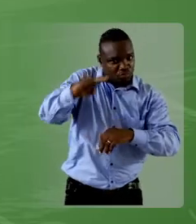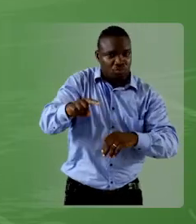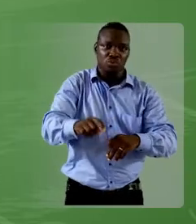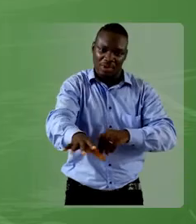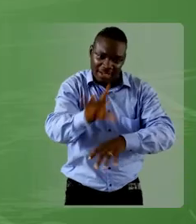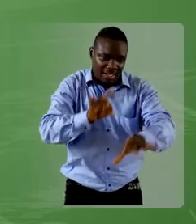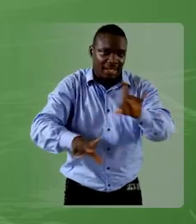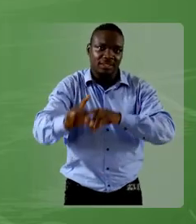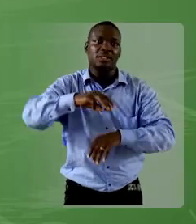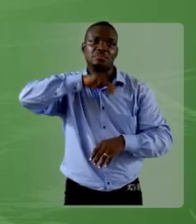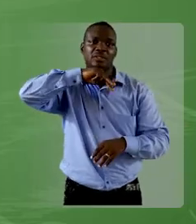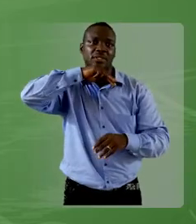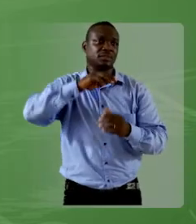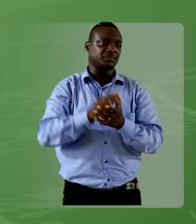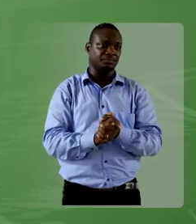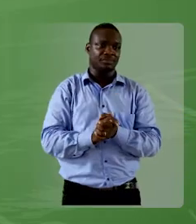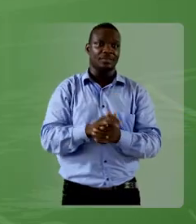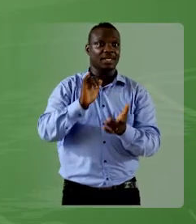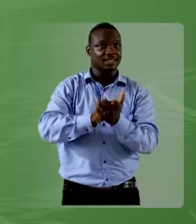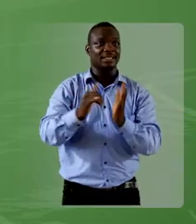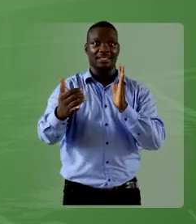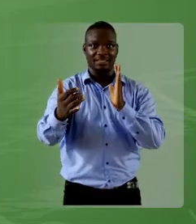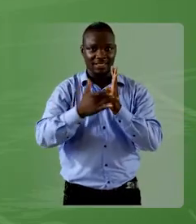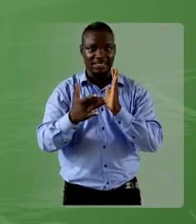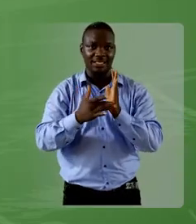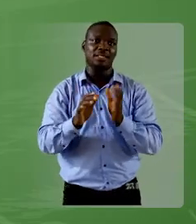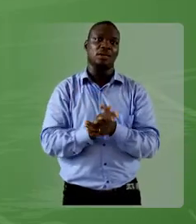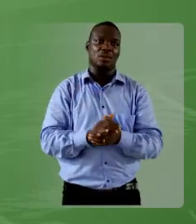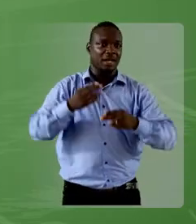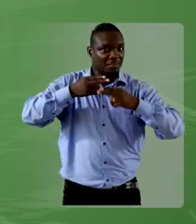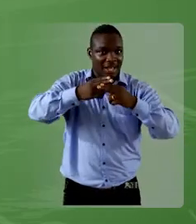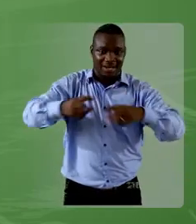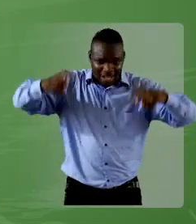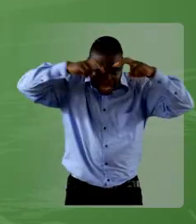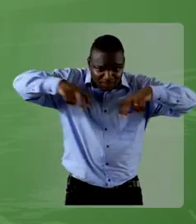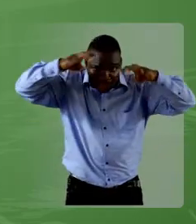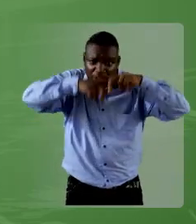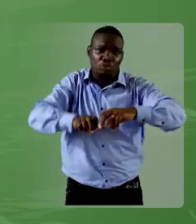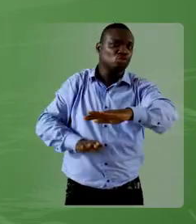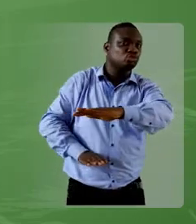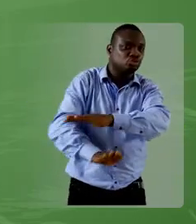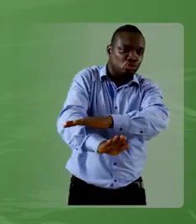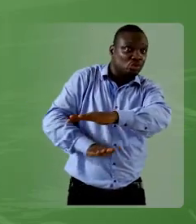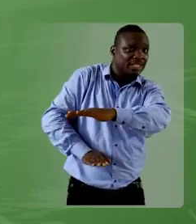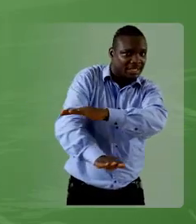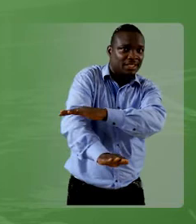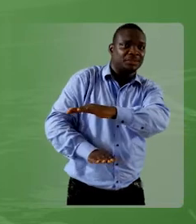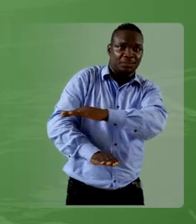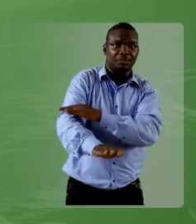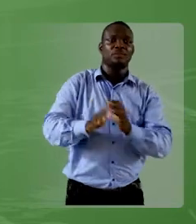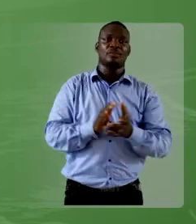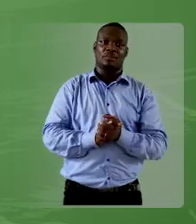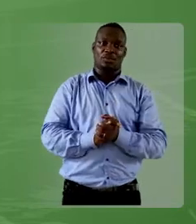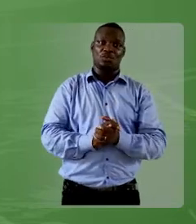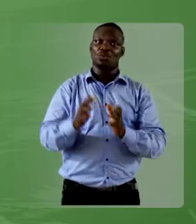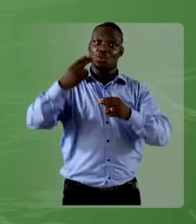minerai. Cette technique est l'exploitation souterraine. Je reprends que le nom de